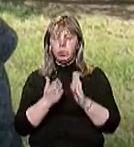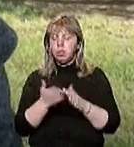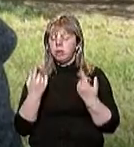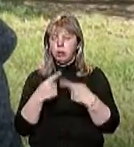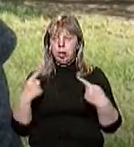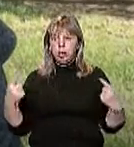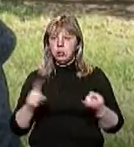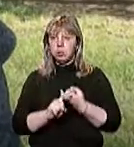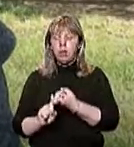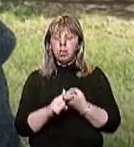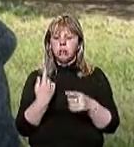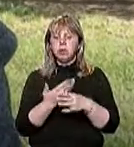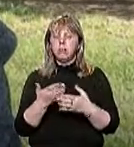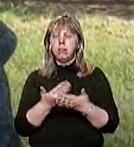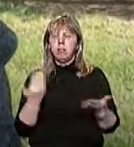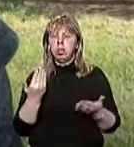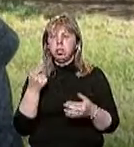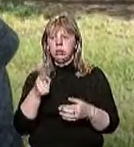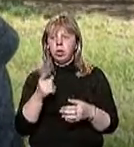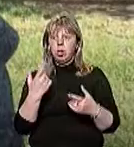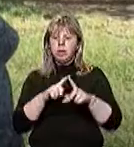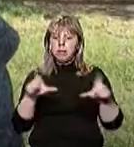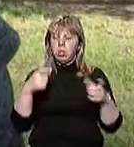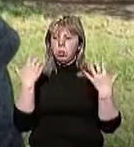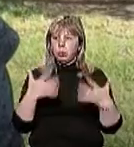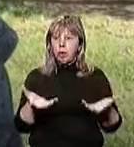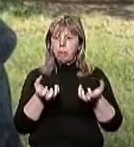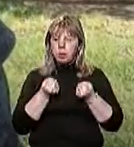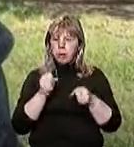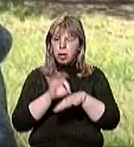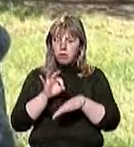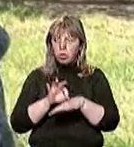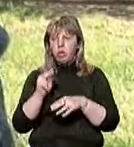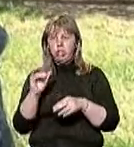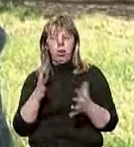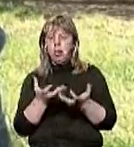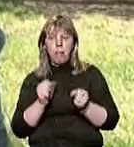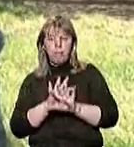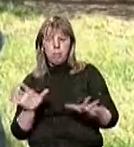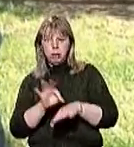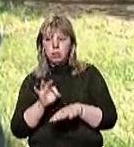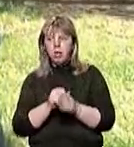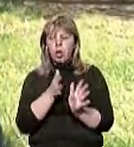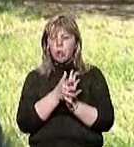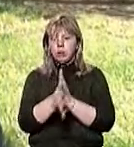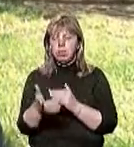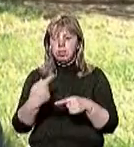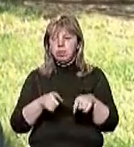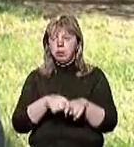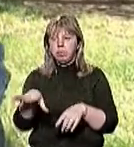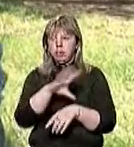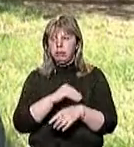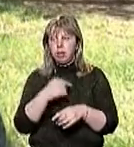інша, в залежності від того, що цей заклад уже приймає хворих чи не приймає, розхід цих